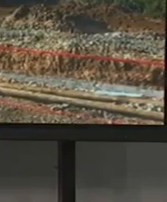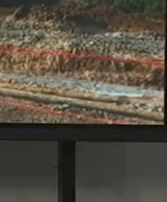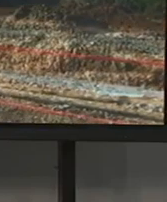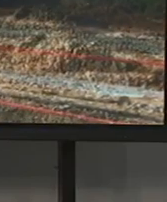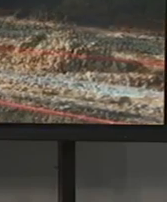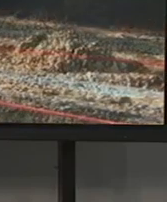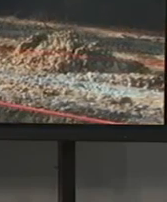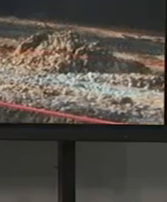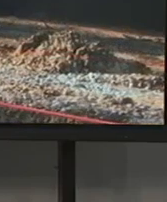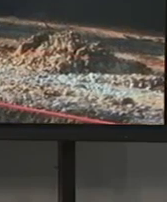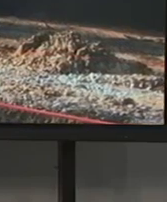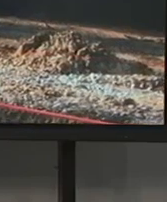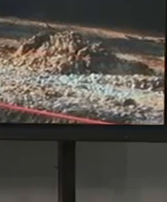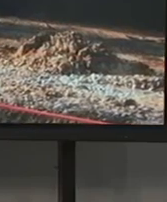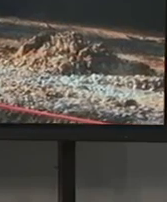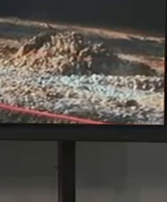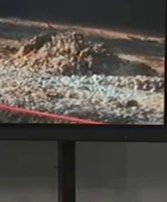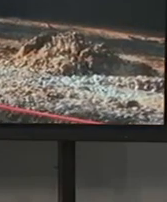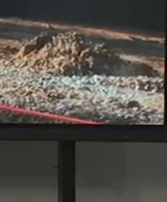upravljanje javnim ulaganjima.